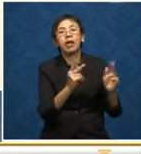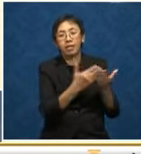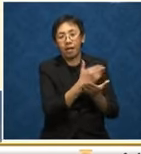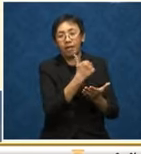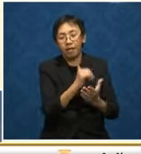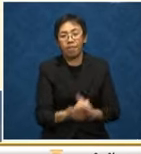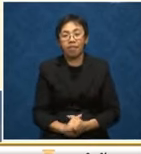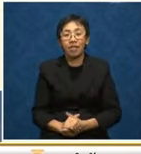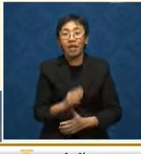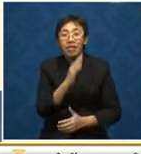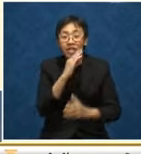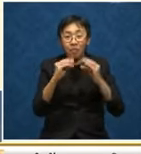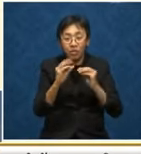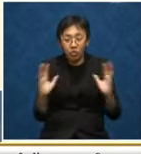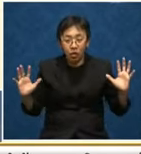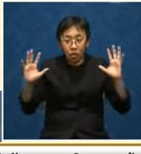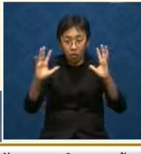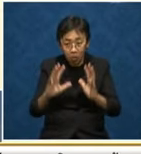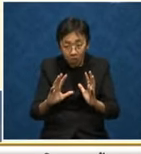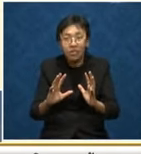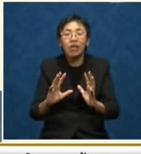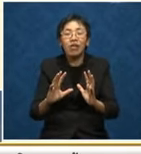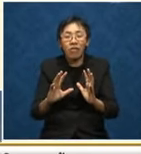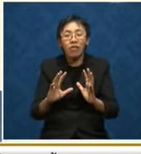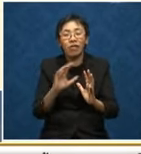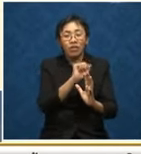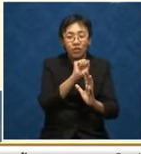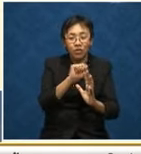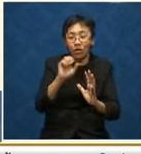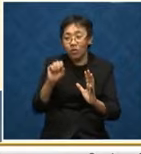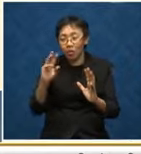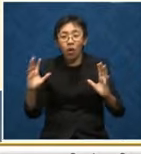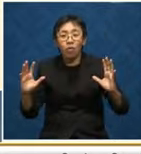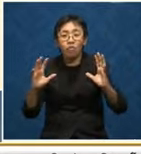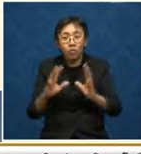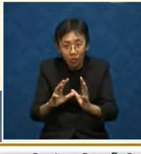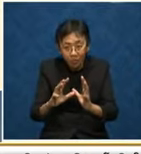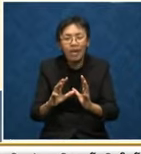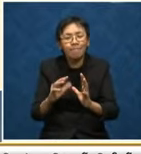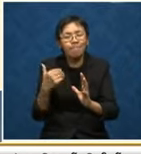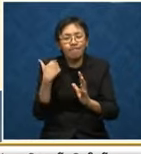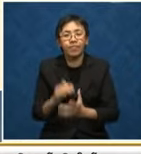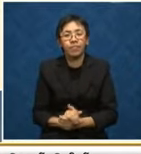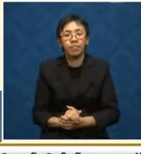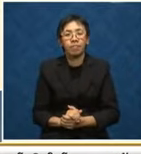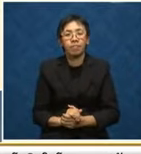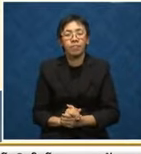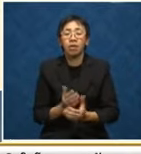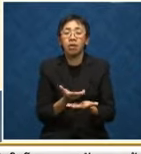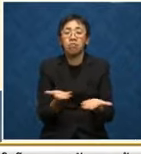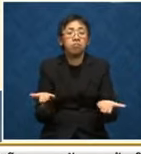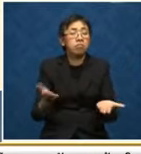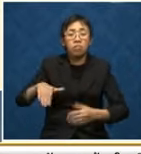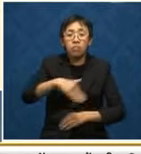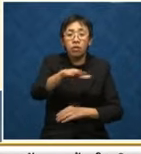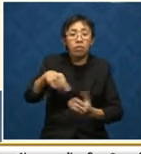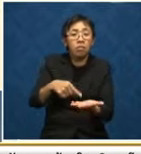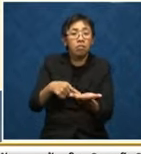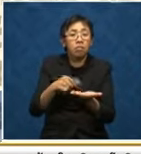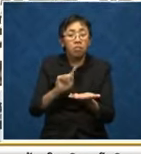ยกเว้นว่าการประชุมร่วมกันอันนี้เป็นข้อมูลเท่านั้นฮะก็เชิญท่านเสนอได้นะ